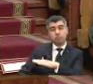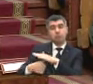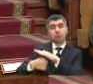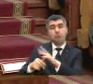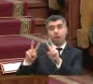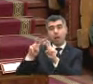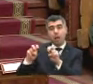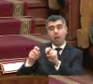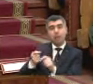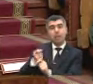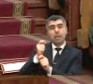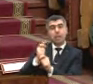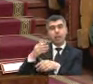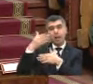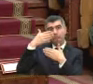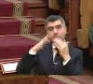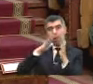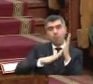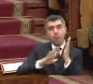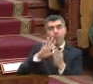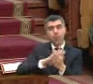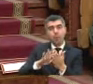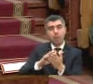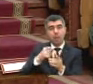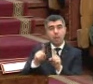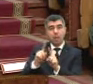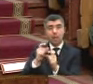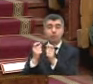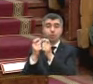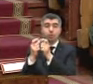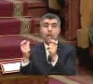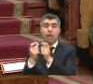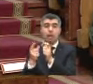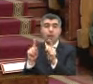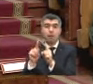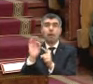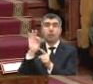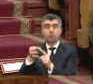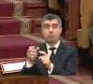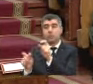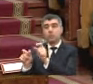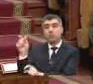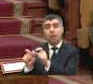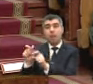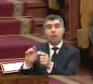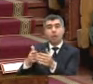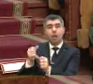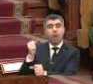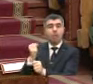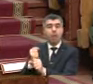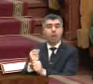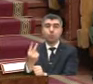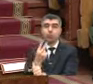ثانيا، كل الرخص لا تعطى الا ارتباطا باستثمارات ذات وقع واثر على الساكنه المحليه وفق شرطين